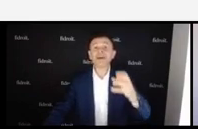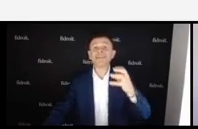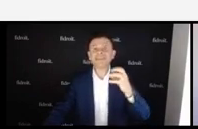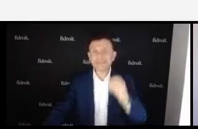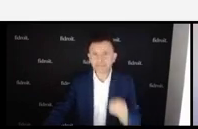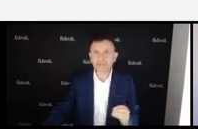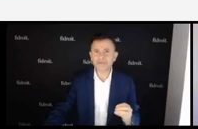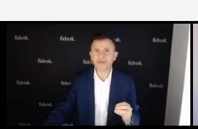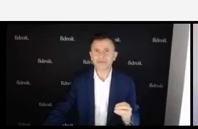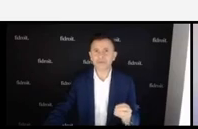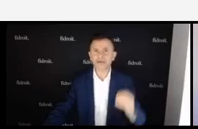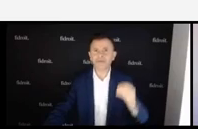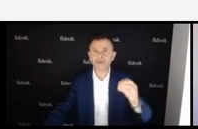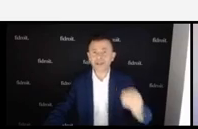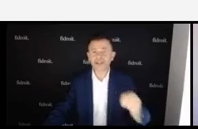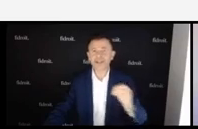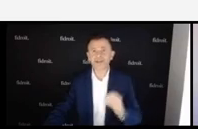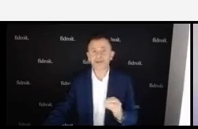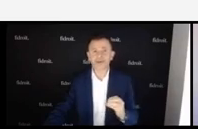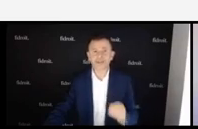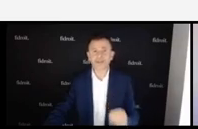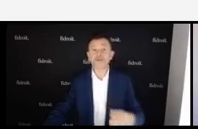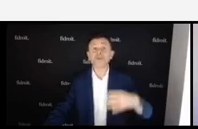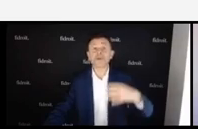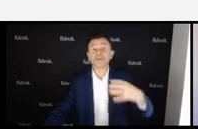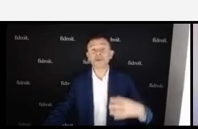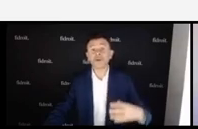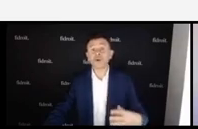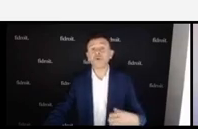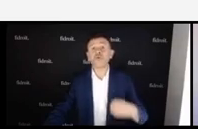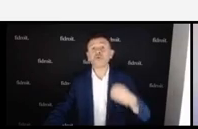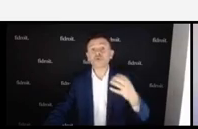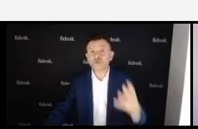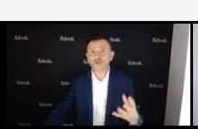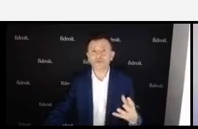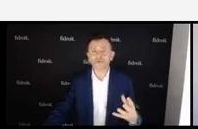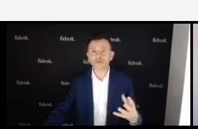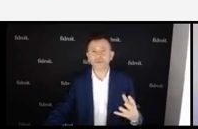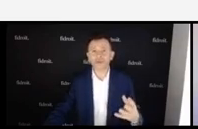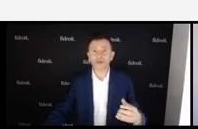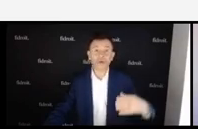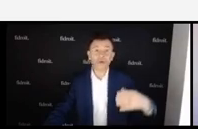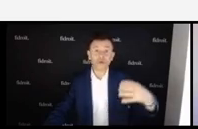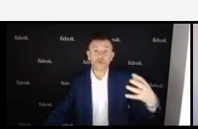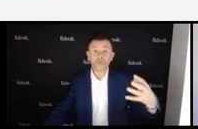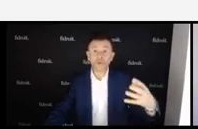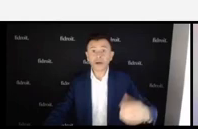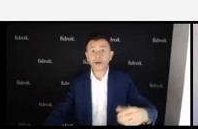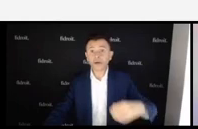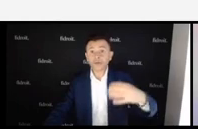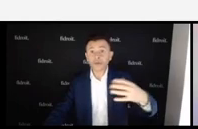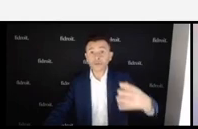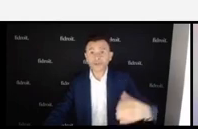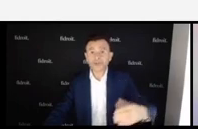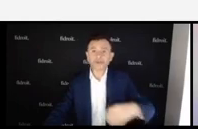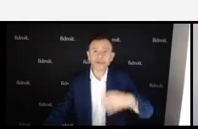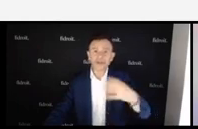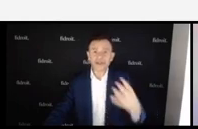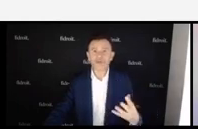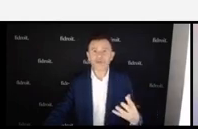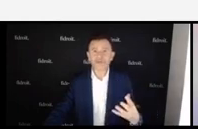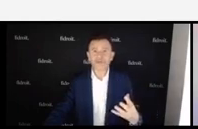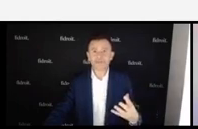n'est pas disponible avant l'âge légal de la retraite comparativement aux autres formules d'épargne, le PEA,